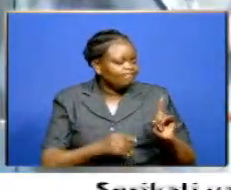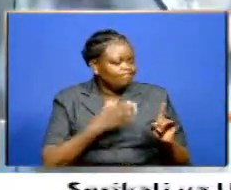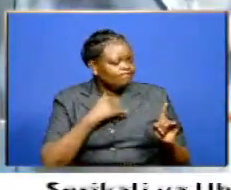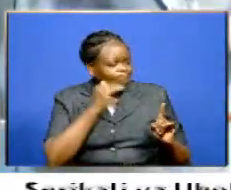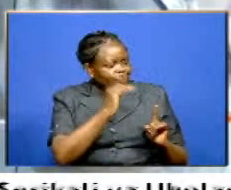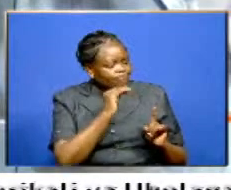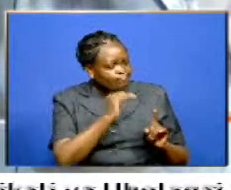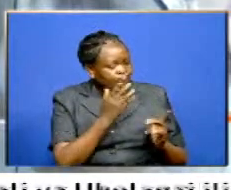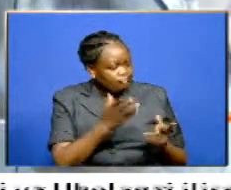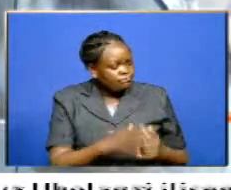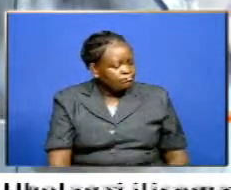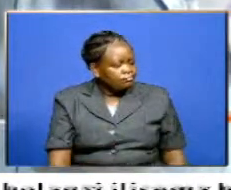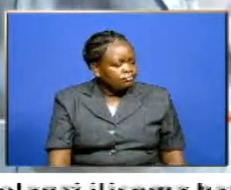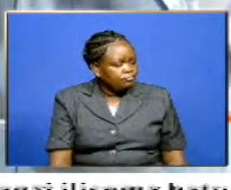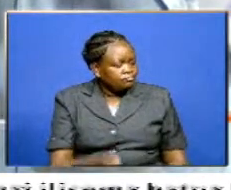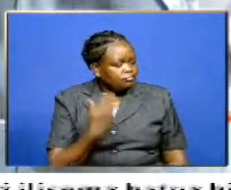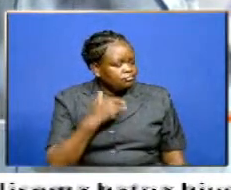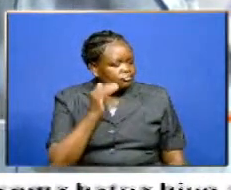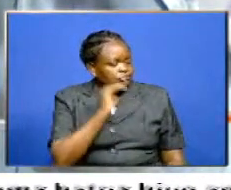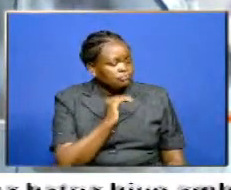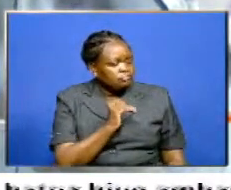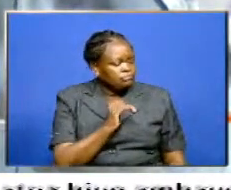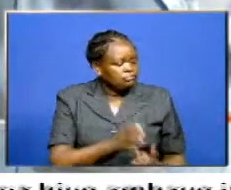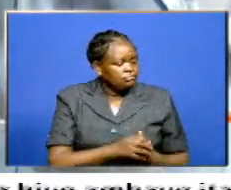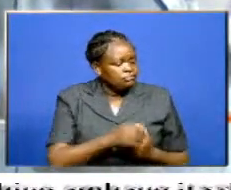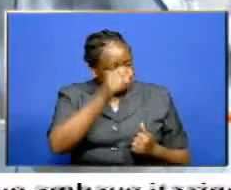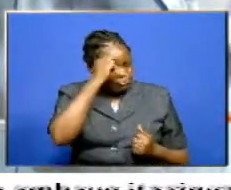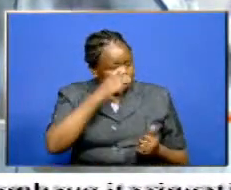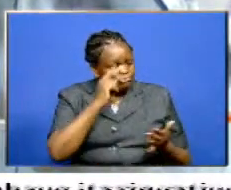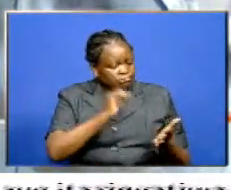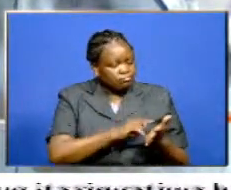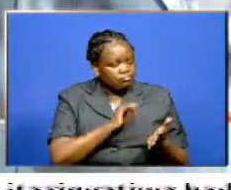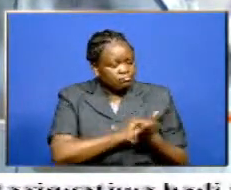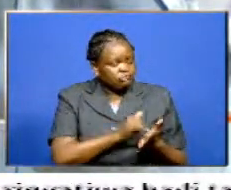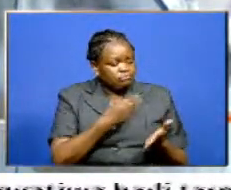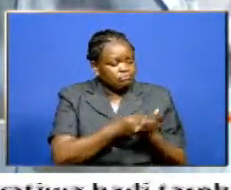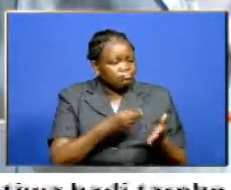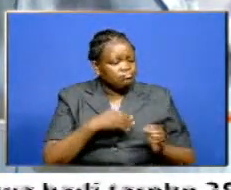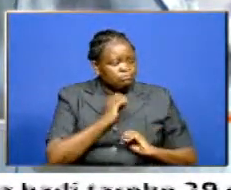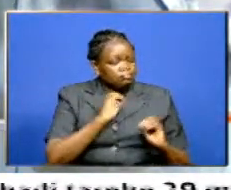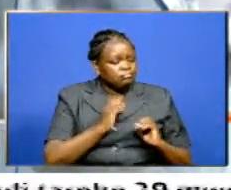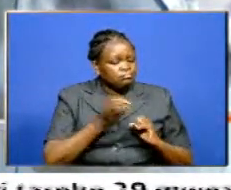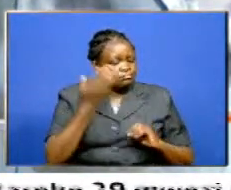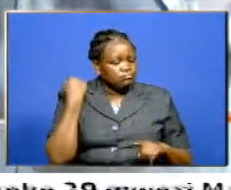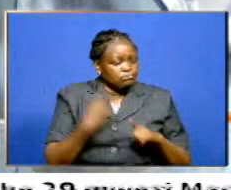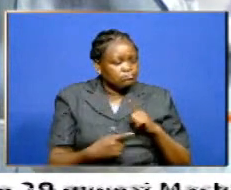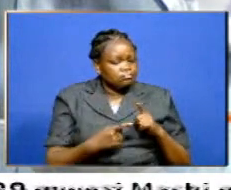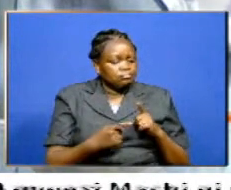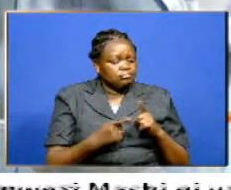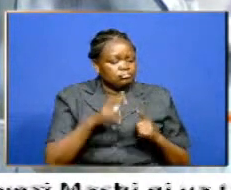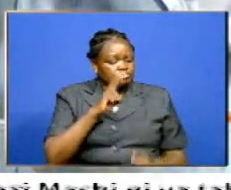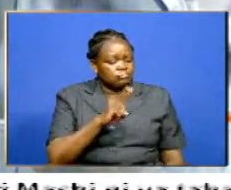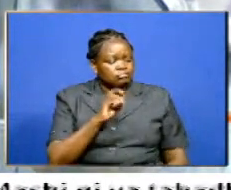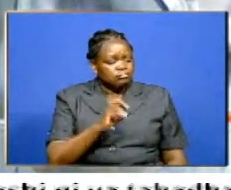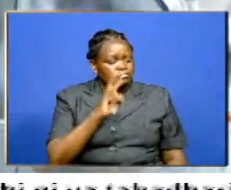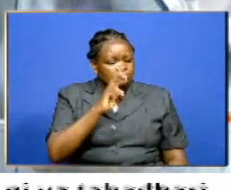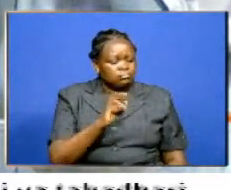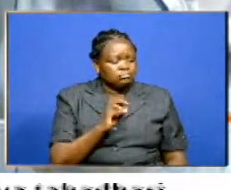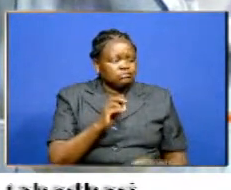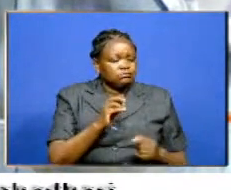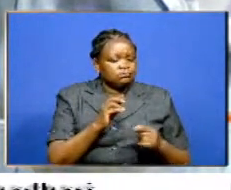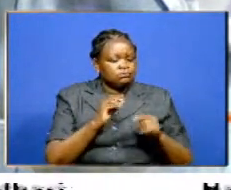nikuulize swali kidogo kabla tuende mbali. Serikali inasema haina pesa kwa sababu mwaka uliopita 2020 iliweza